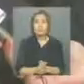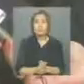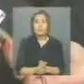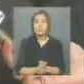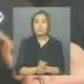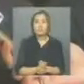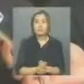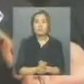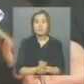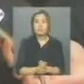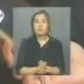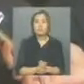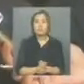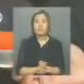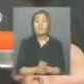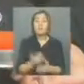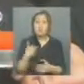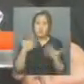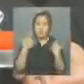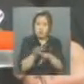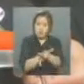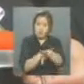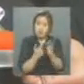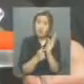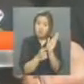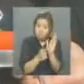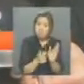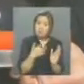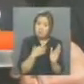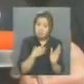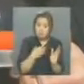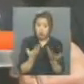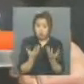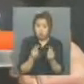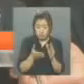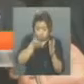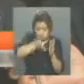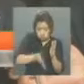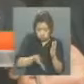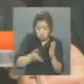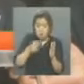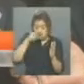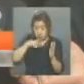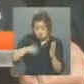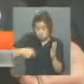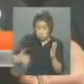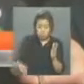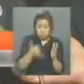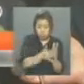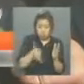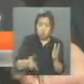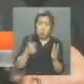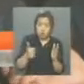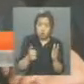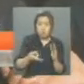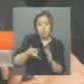มีเป็นข้อเสนอมานานแล้วนะครับที่จะให้มีการเปิดจุดผ่านแดนถาวรระหว่างกันดังนั้นเนี่ยแนวทางปฏิบัติก็คือว่าทุกครั้งที่จะมีการเปิ